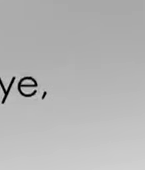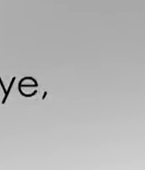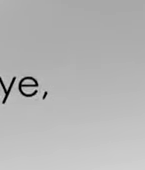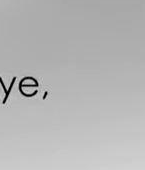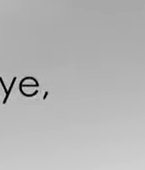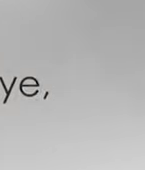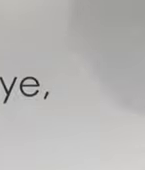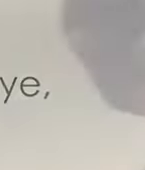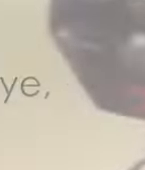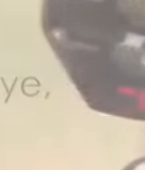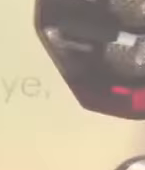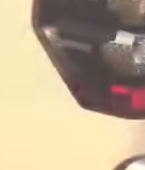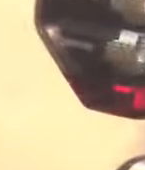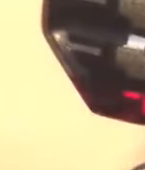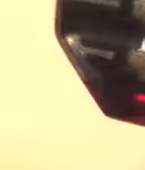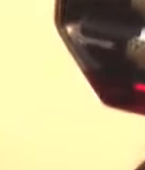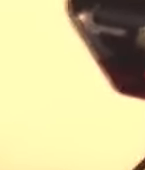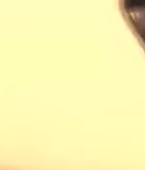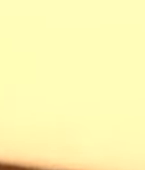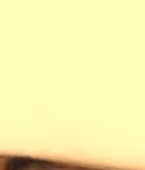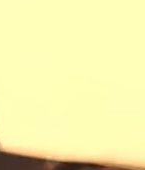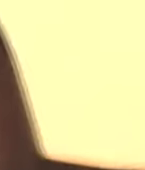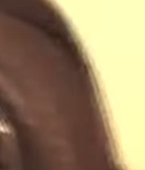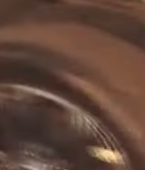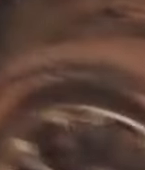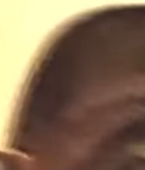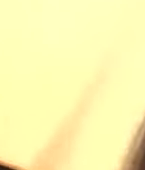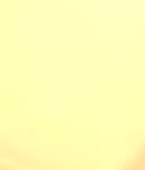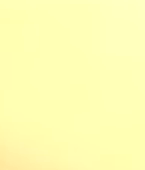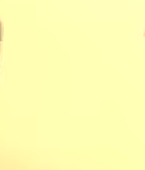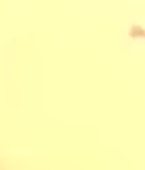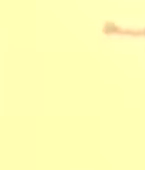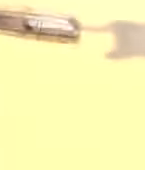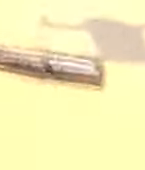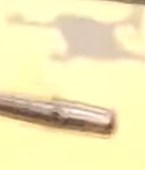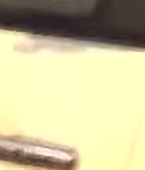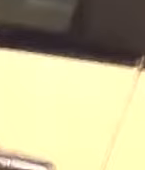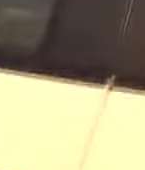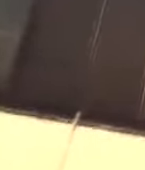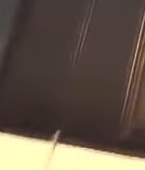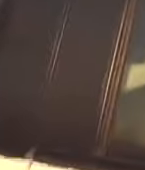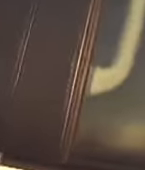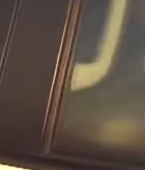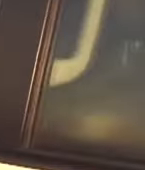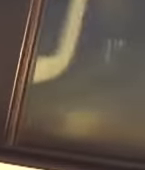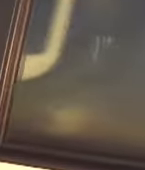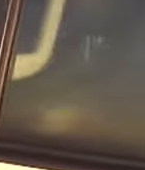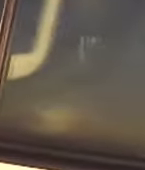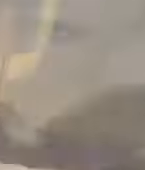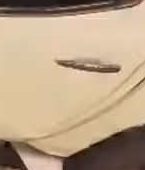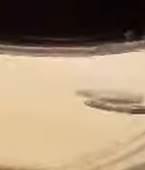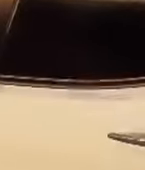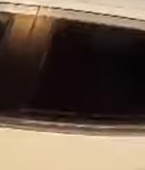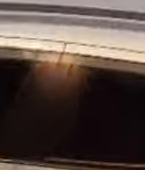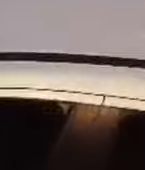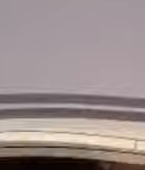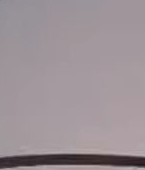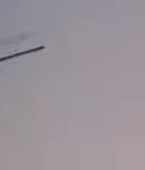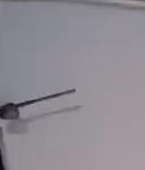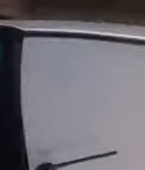nalabo labakhubatekile. Sive siyacelwa ukuthi sibambisane nalabo labachuba loluhlelo ngekuphendvula yonke